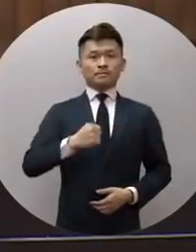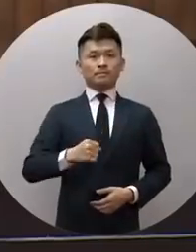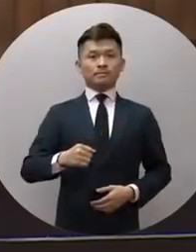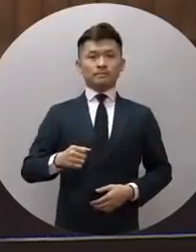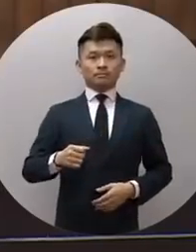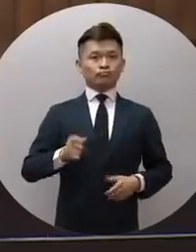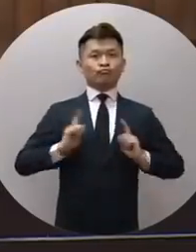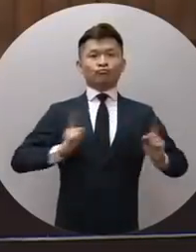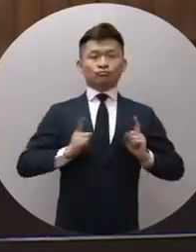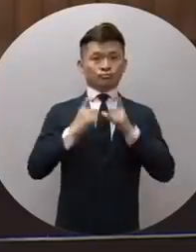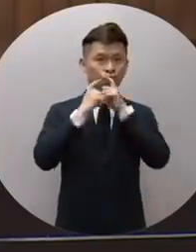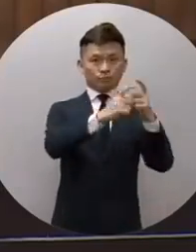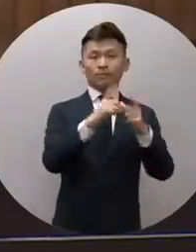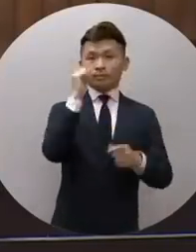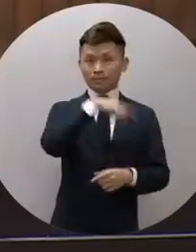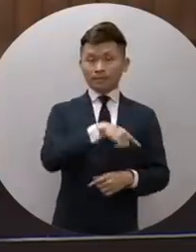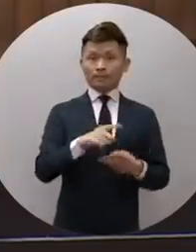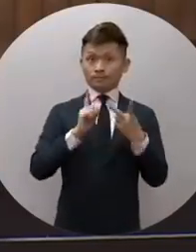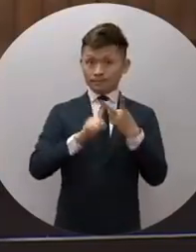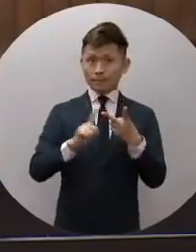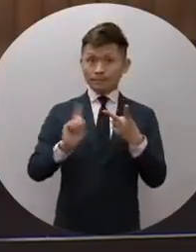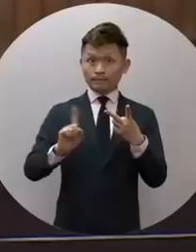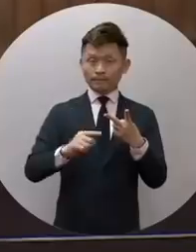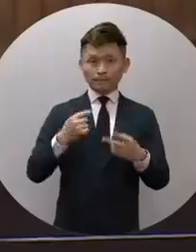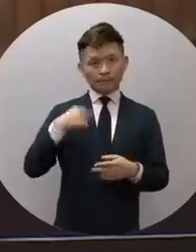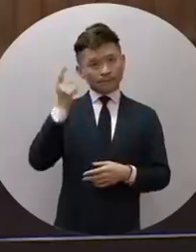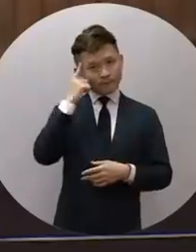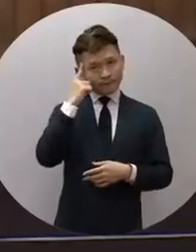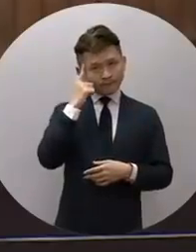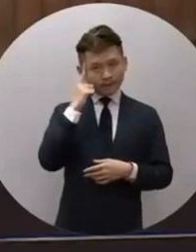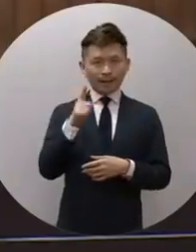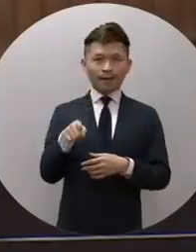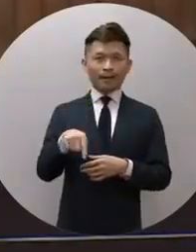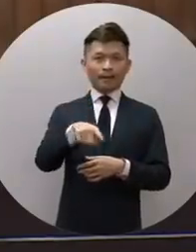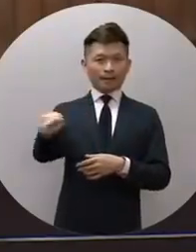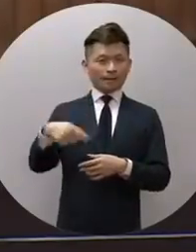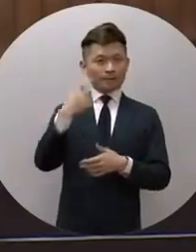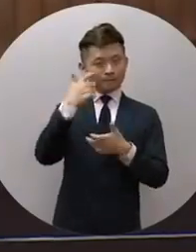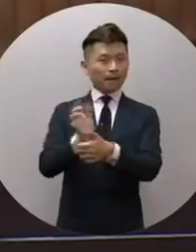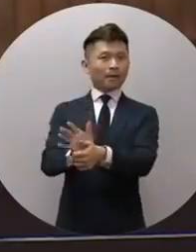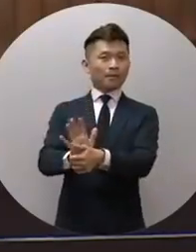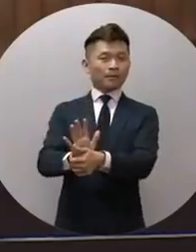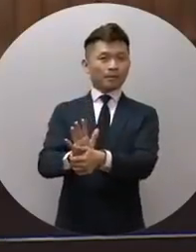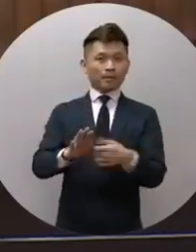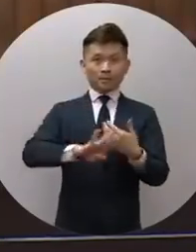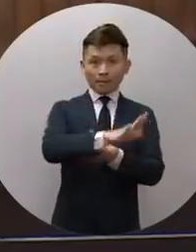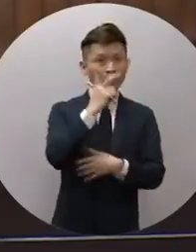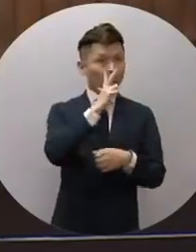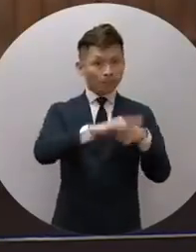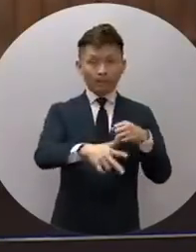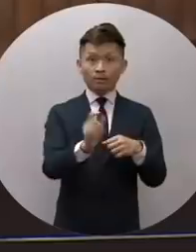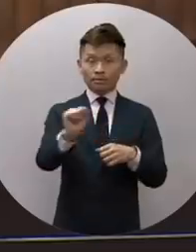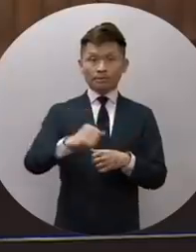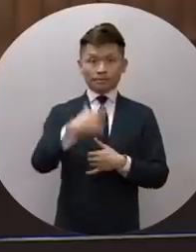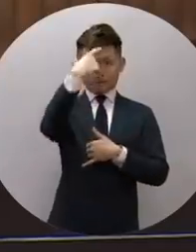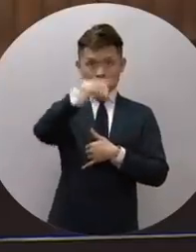意表态发言；二，不能只想讨好部分人；第三，不能只满足